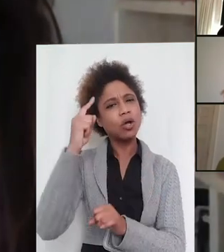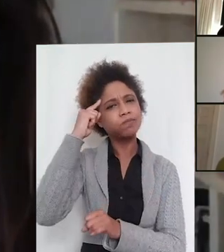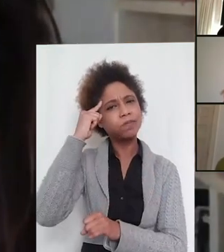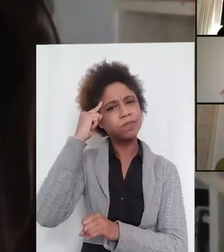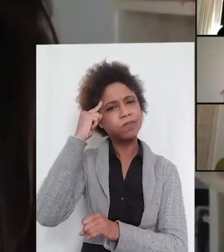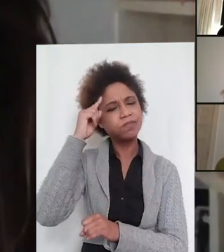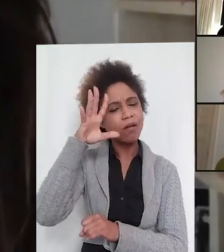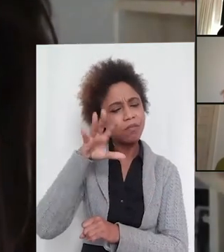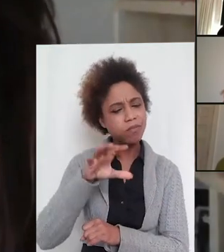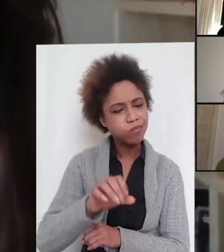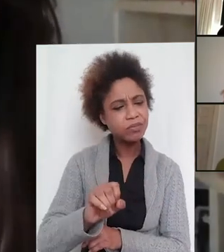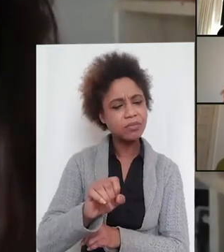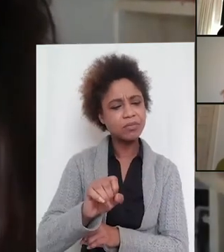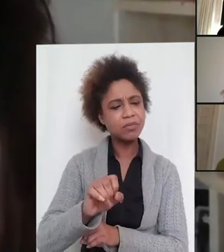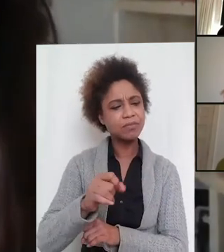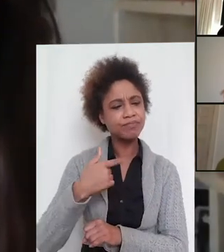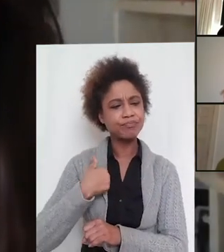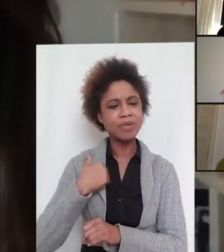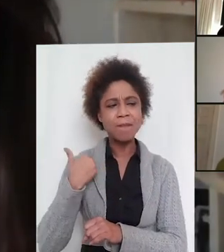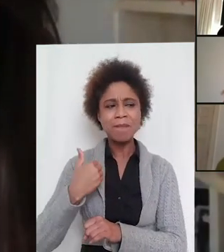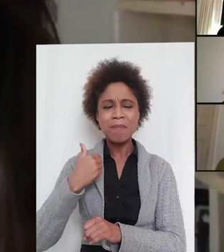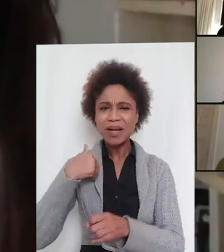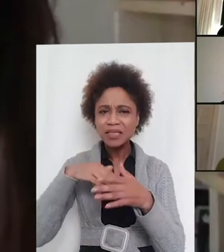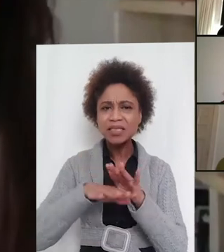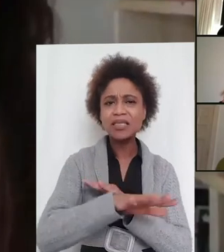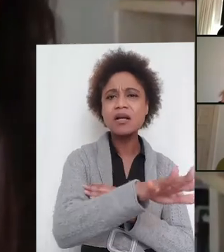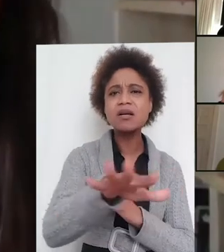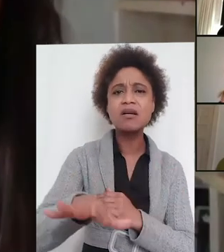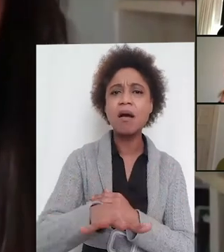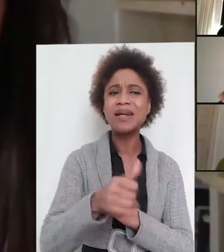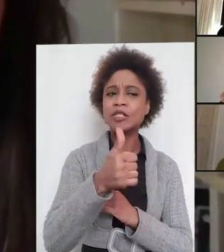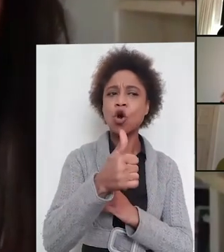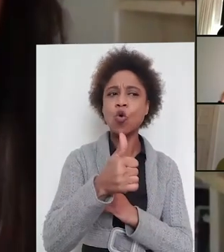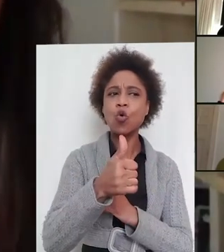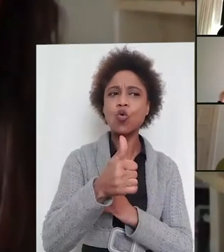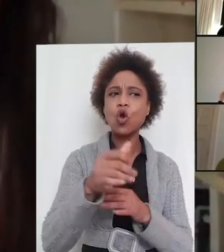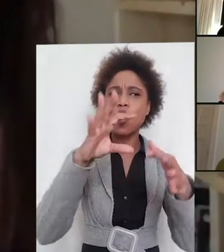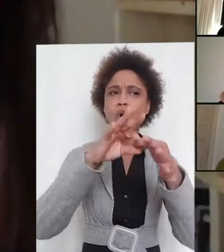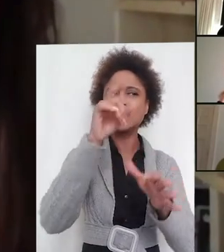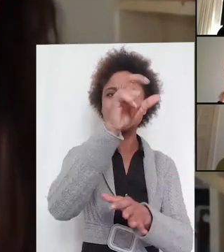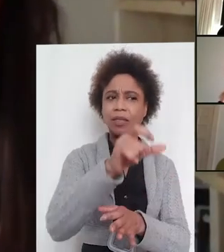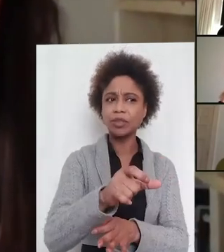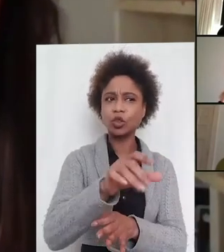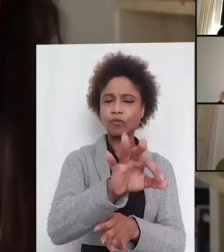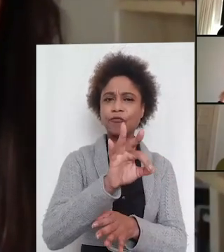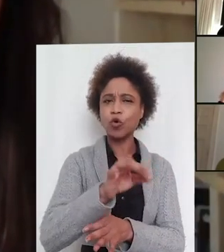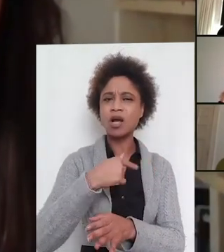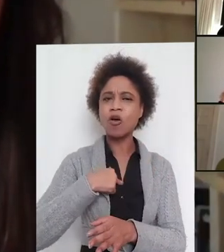mensen naar je terrein toe willen en dan niet de juiste contactpersoon hebben gevonden om daarmee hun wensen door te